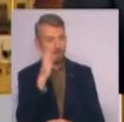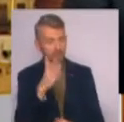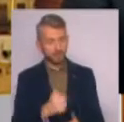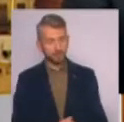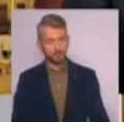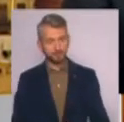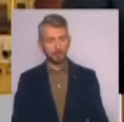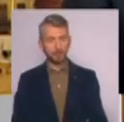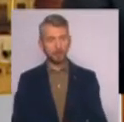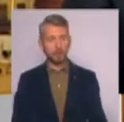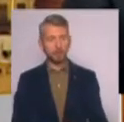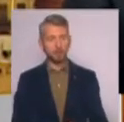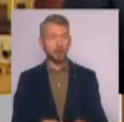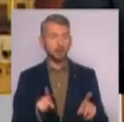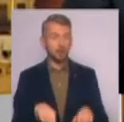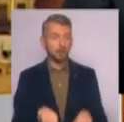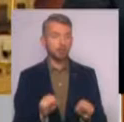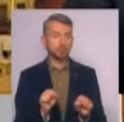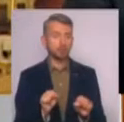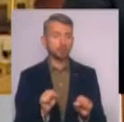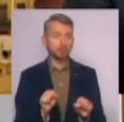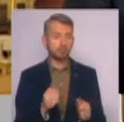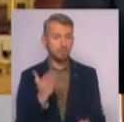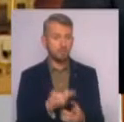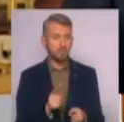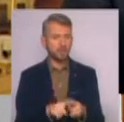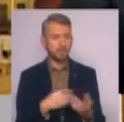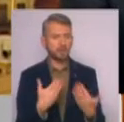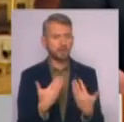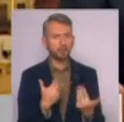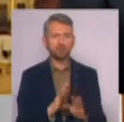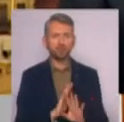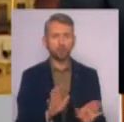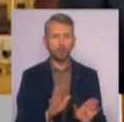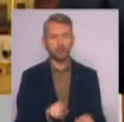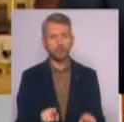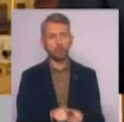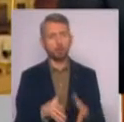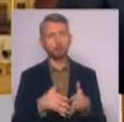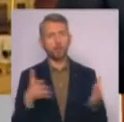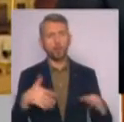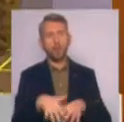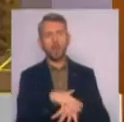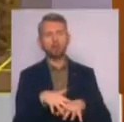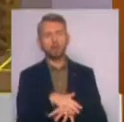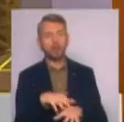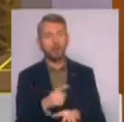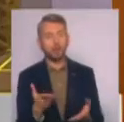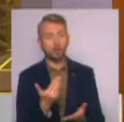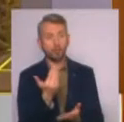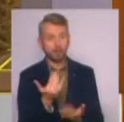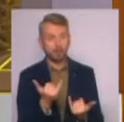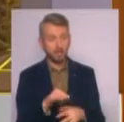подальшому. Також, може це не стосується такої широкої аудиторії, з якою ви зараз